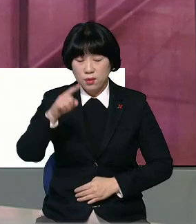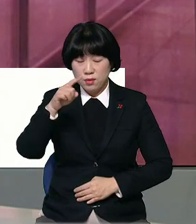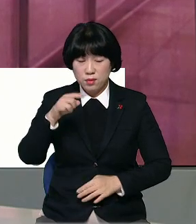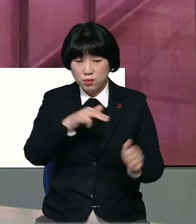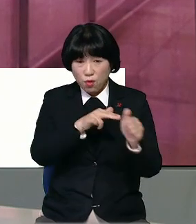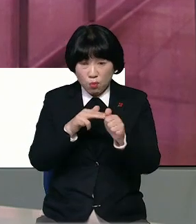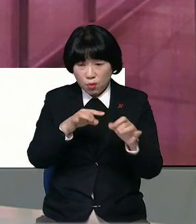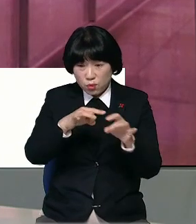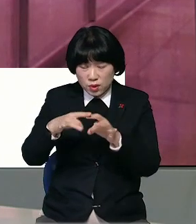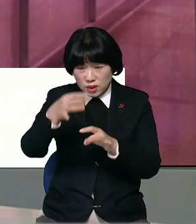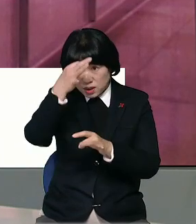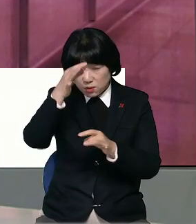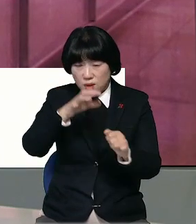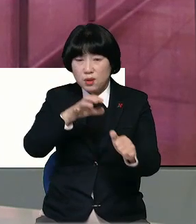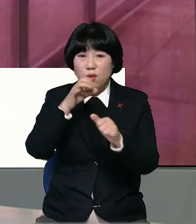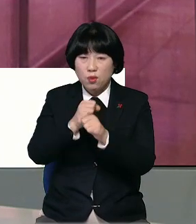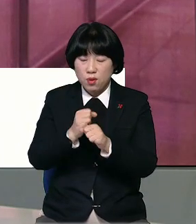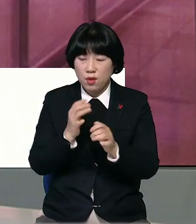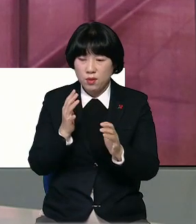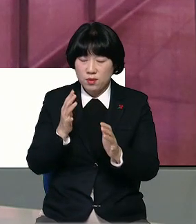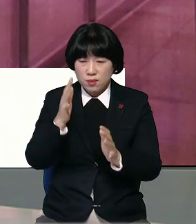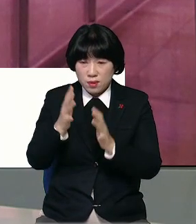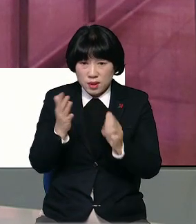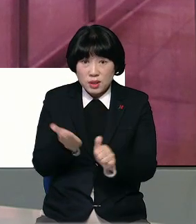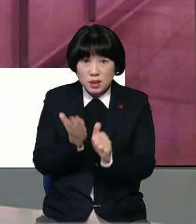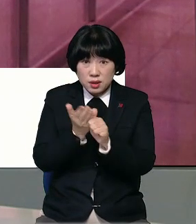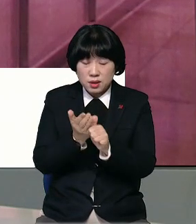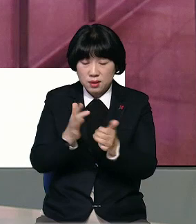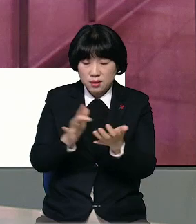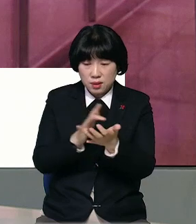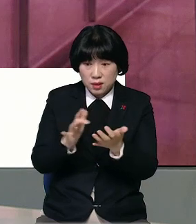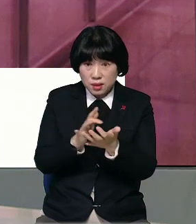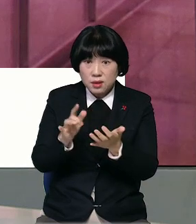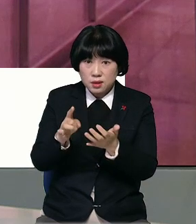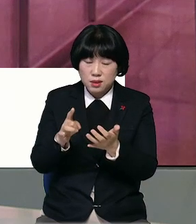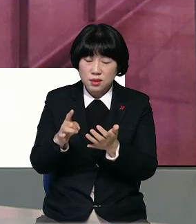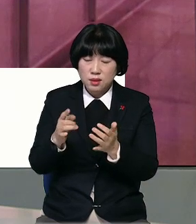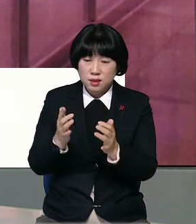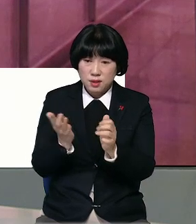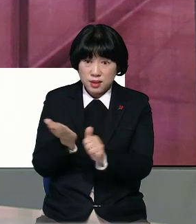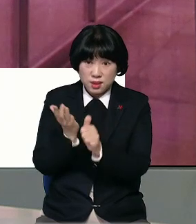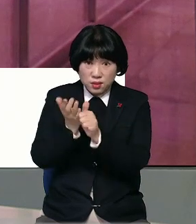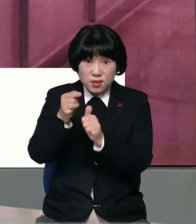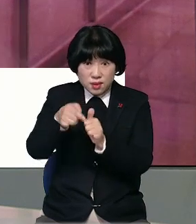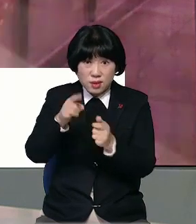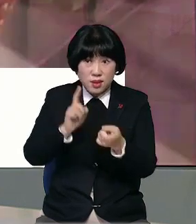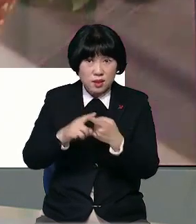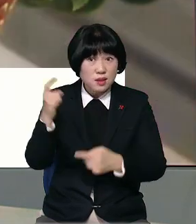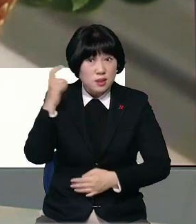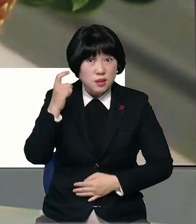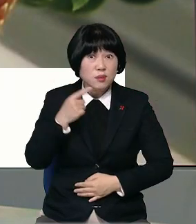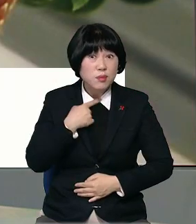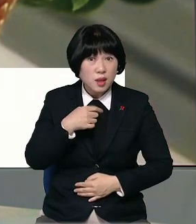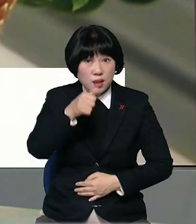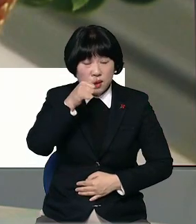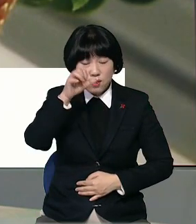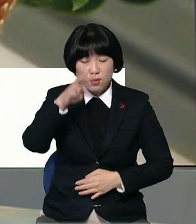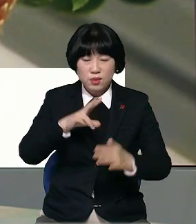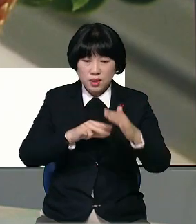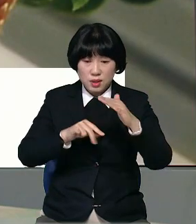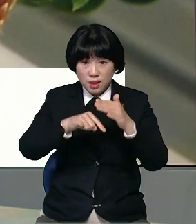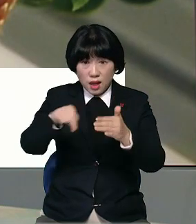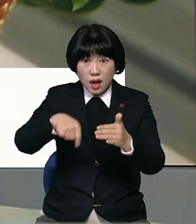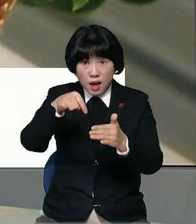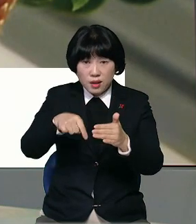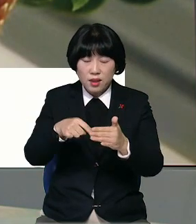정보통신 기술을 이용해 농사를 짓는 일명 스마트팜 한 번쯤 들어보셨을 텐데요. 광주의 한 지하철역에서는